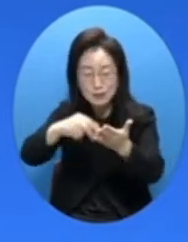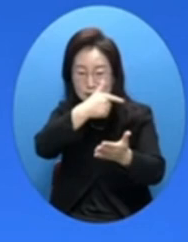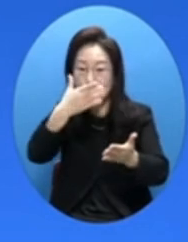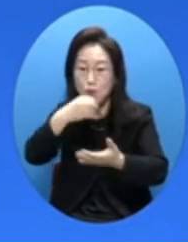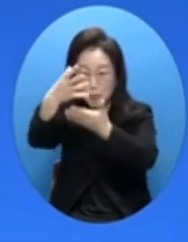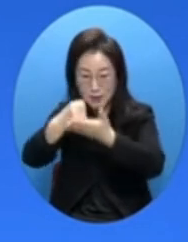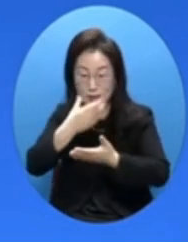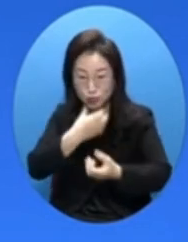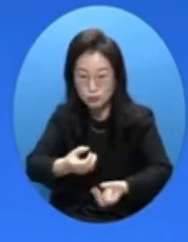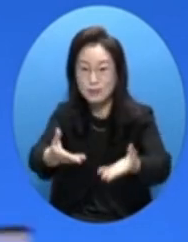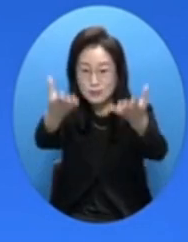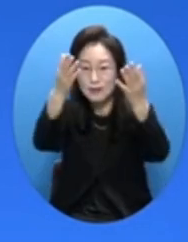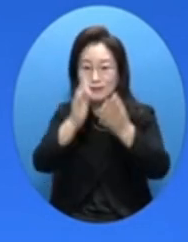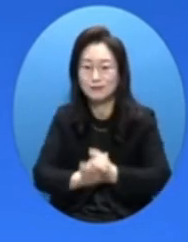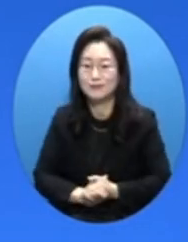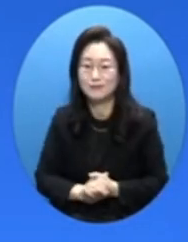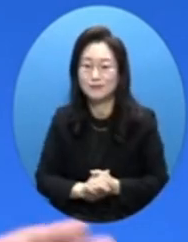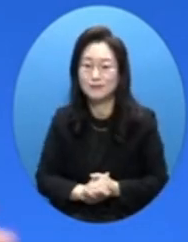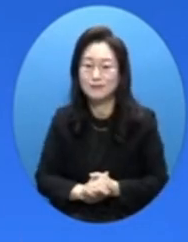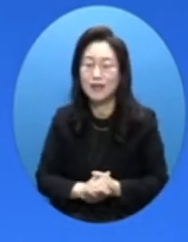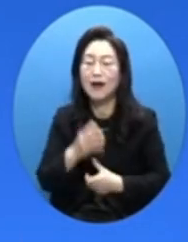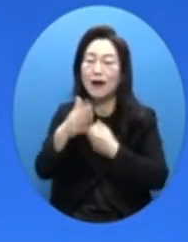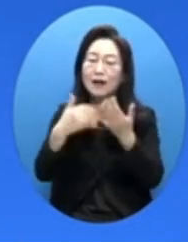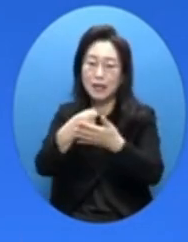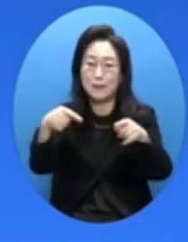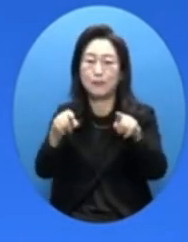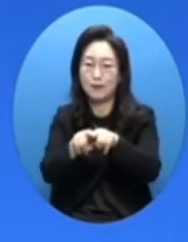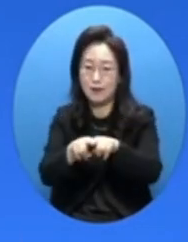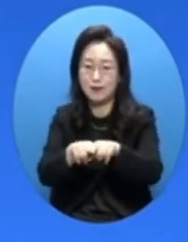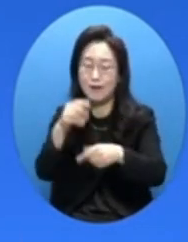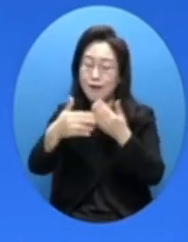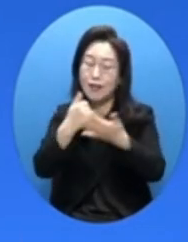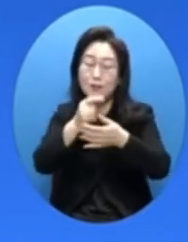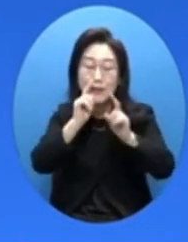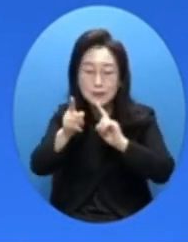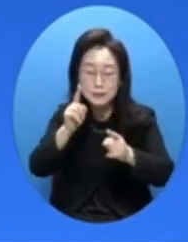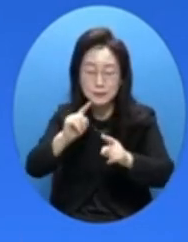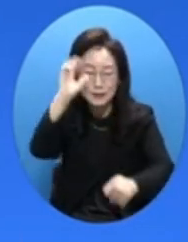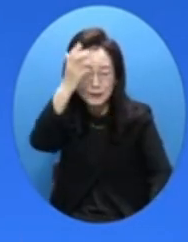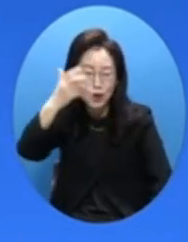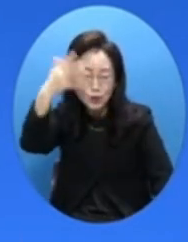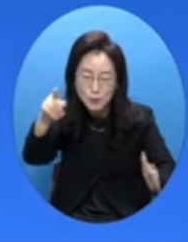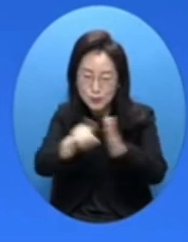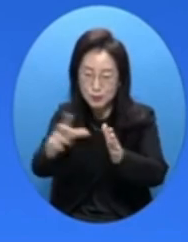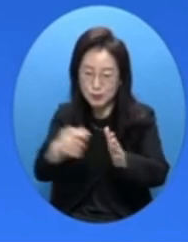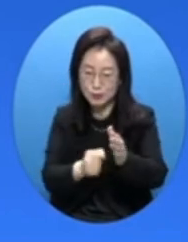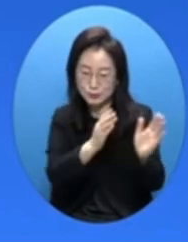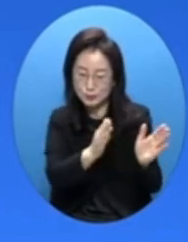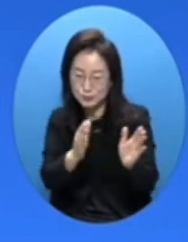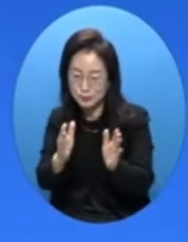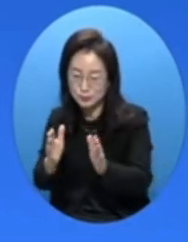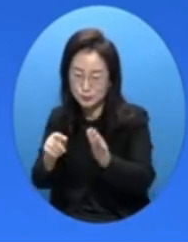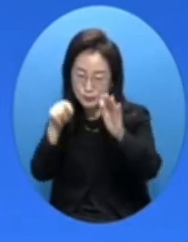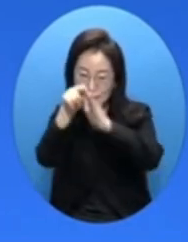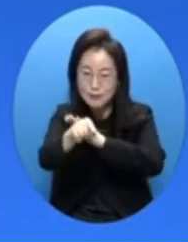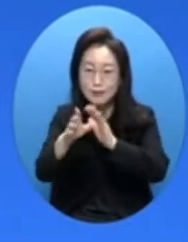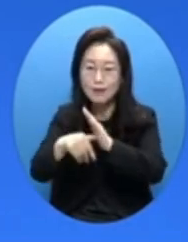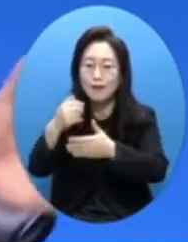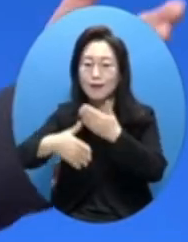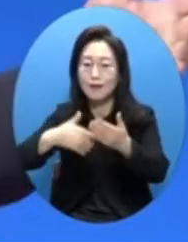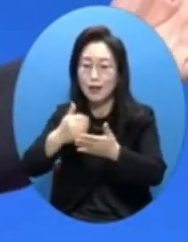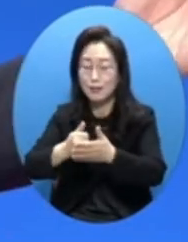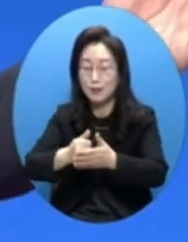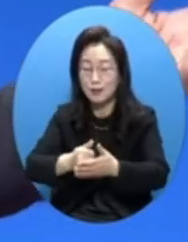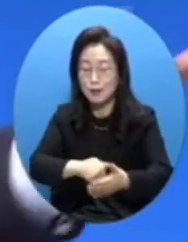이름으로 축원합니다. 하나님이 함께해서 우리가 말씀으로 성경으로 믿음으로 무장해서 나갈 때 하나님께서 우리 앞에